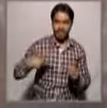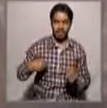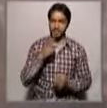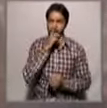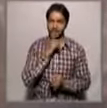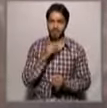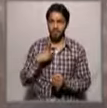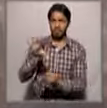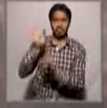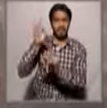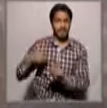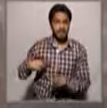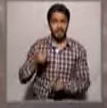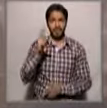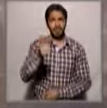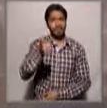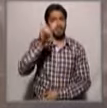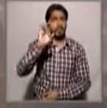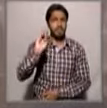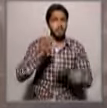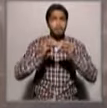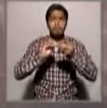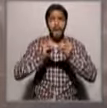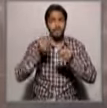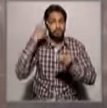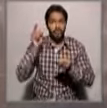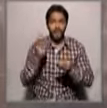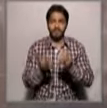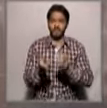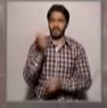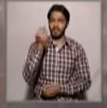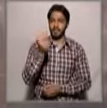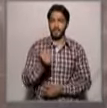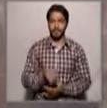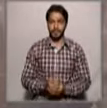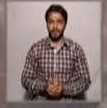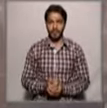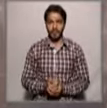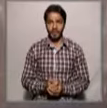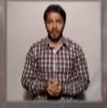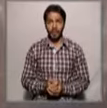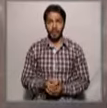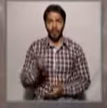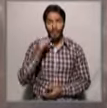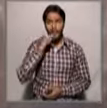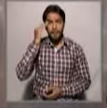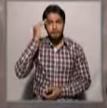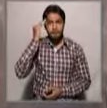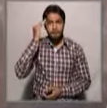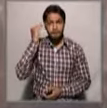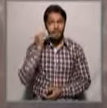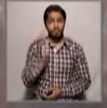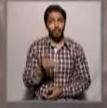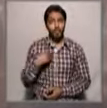نأتي بأسماء لا معنى لا إيه رامج هذا ما معنى رامج هذا كلام لا يستقيم يعني وربما غلبها الشيطان